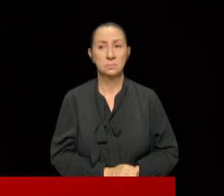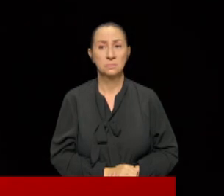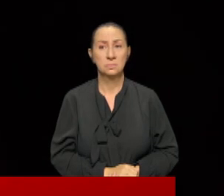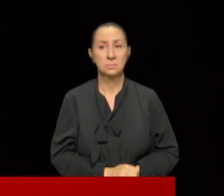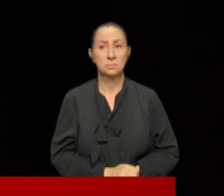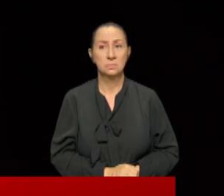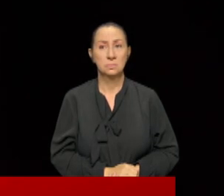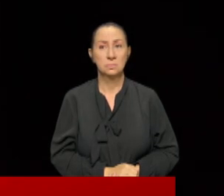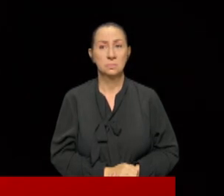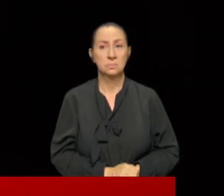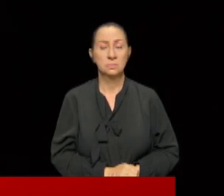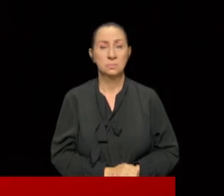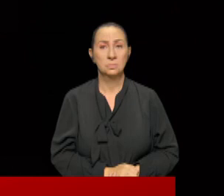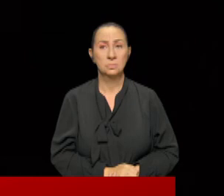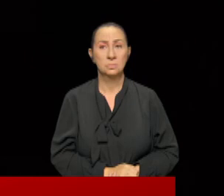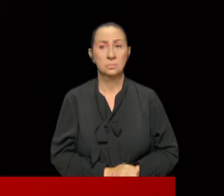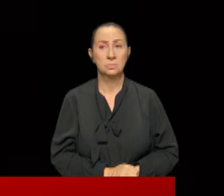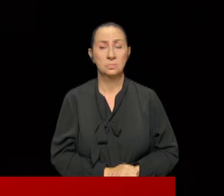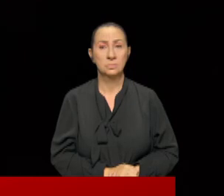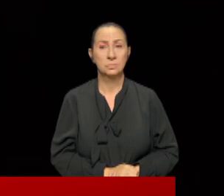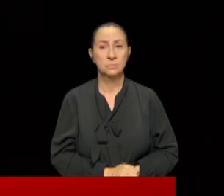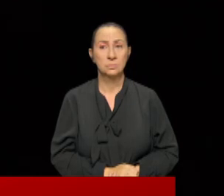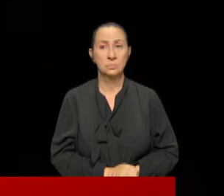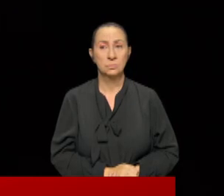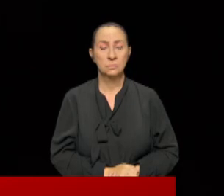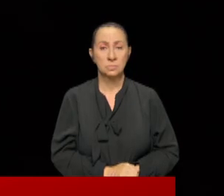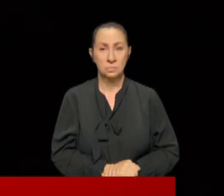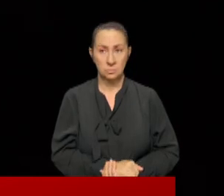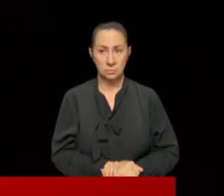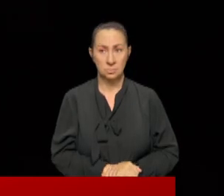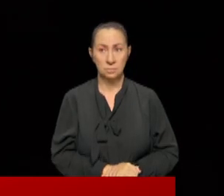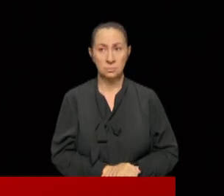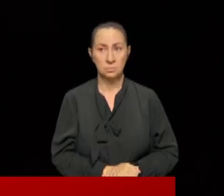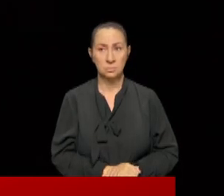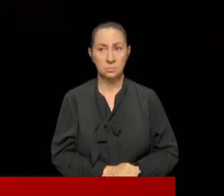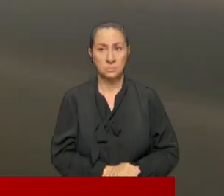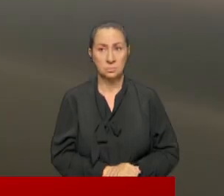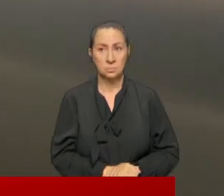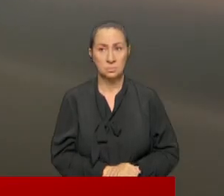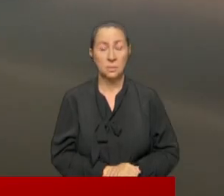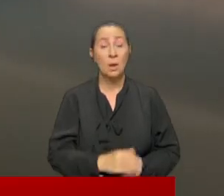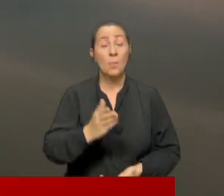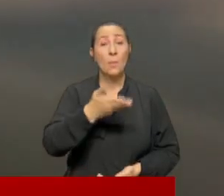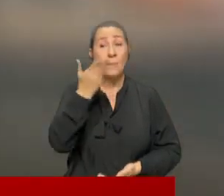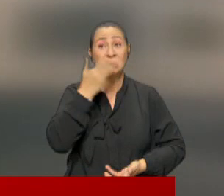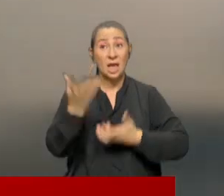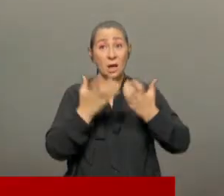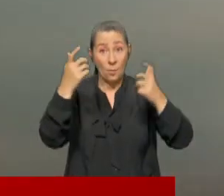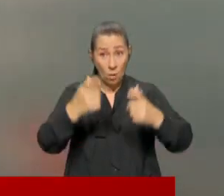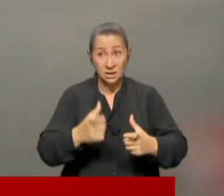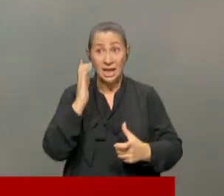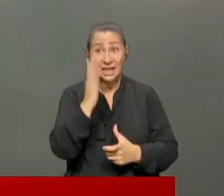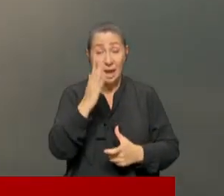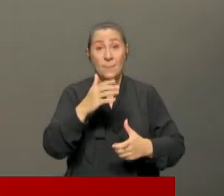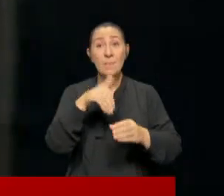eden helikopterler neden sözleşmeleri, süreleri bitti ve gönderildi? Marmaris'teki yangın bölgesine